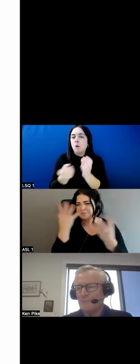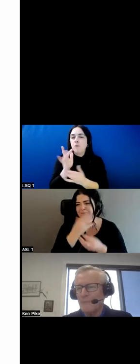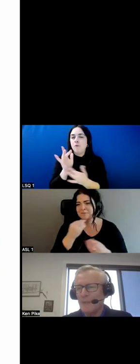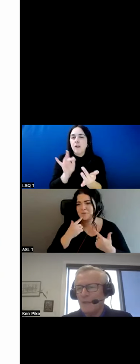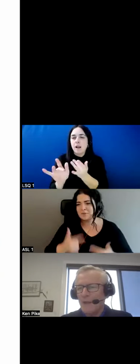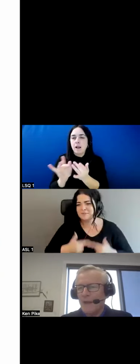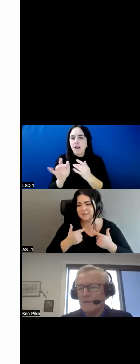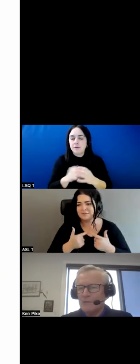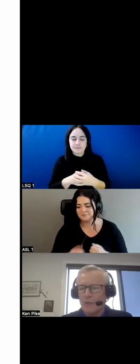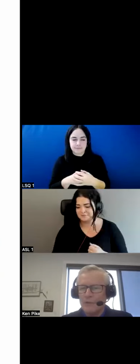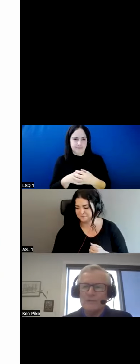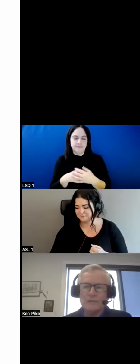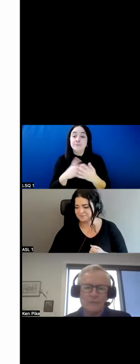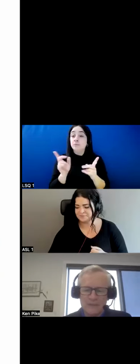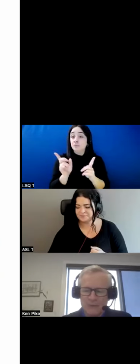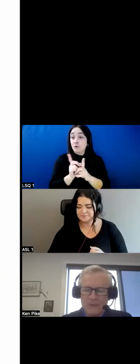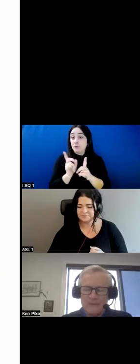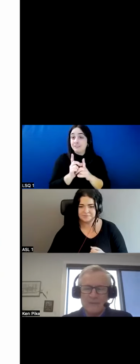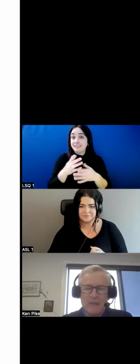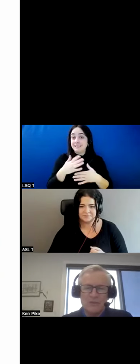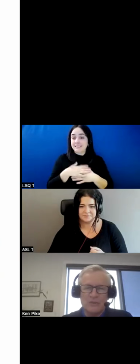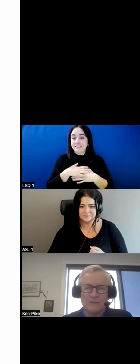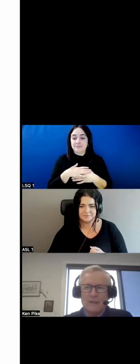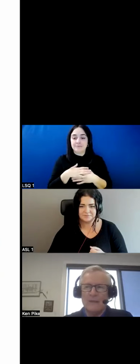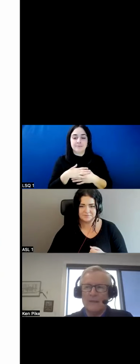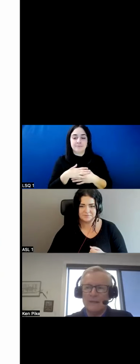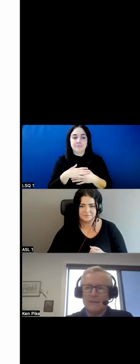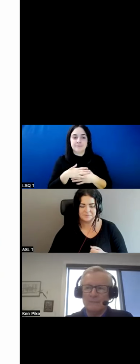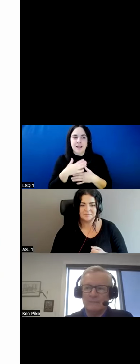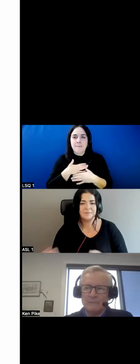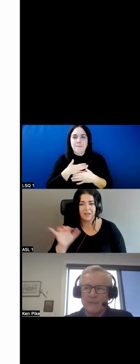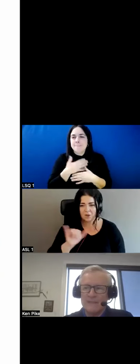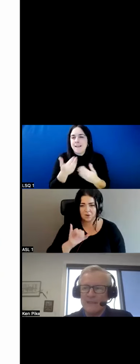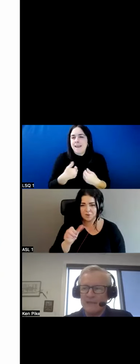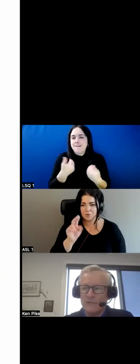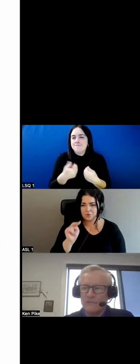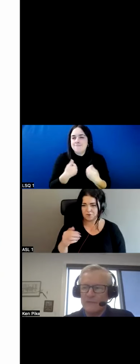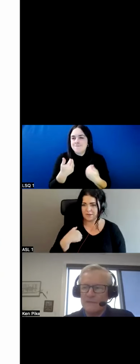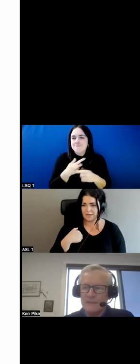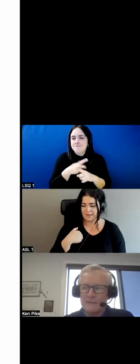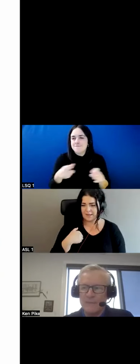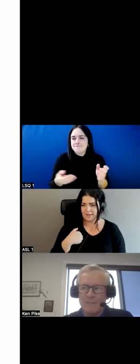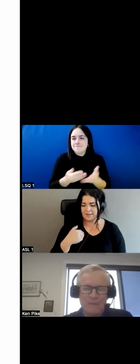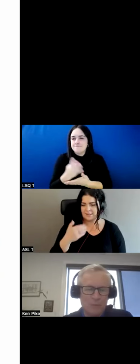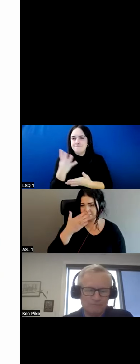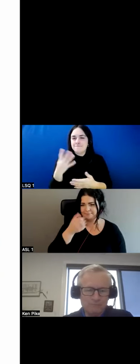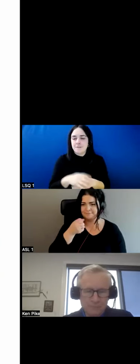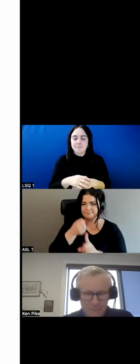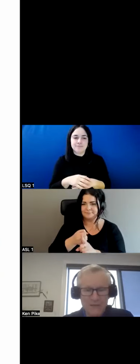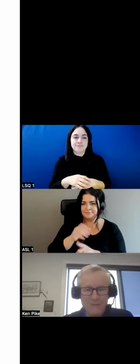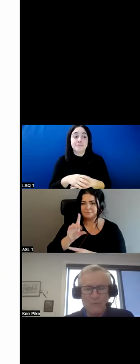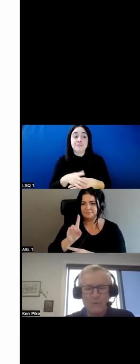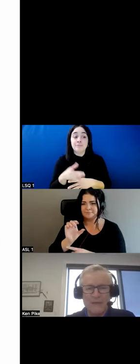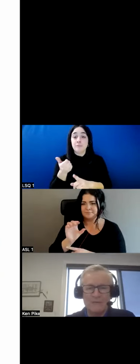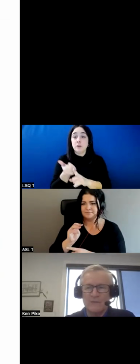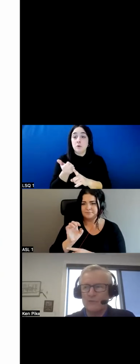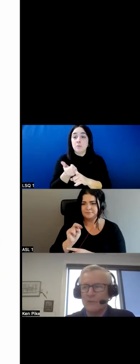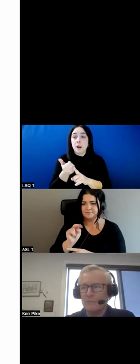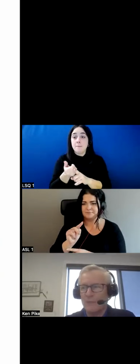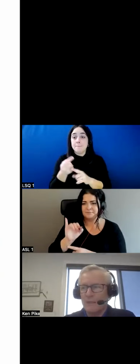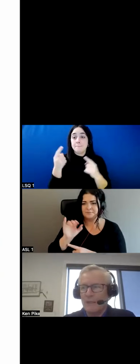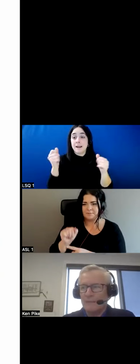et apprécier la richesse de la vie. John a aussi connu la démence quand il avait